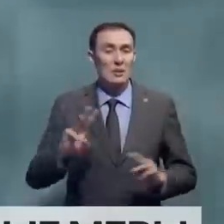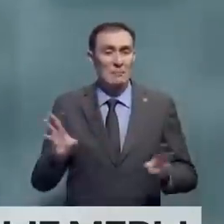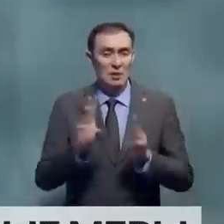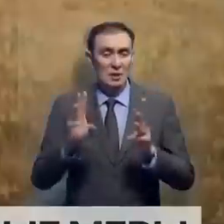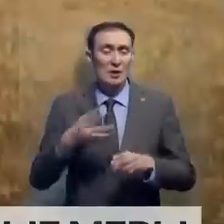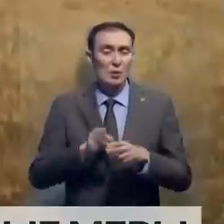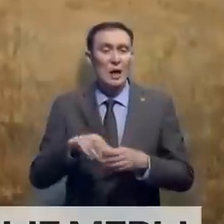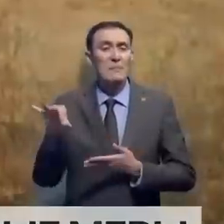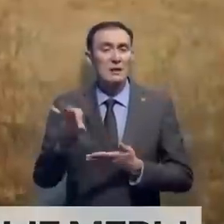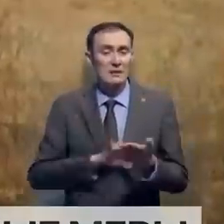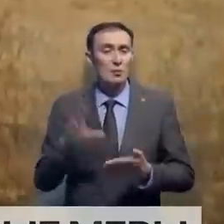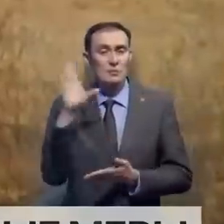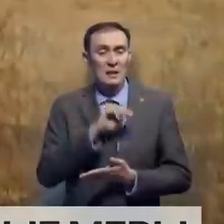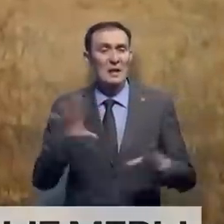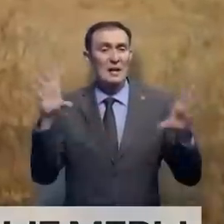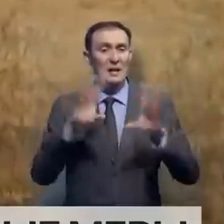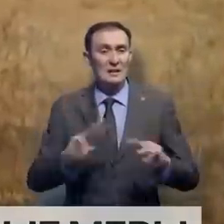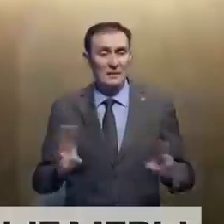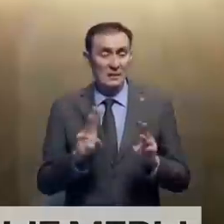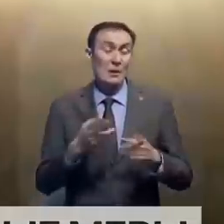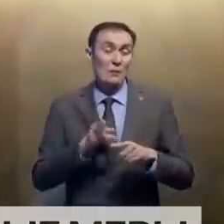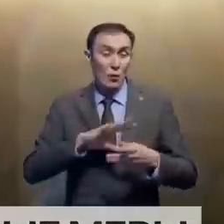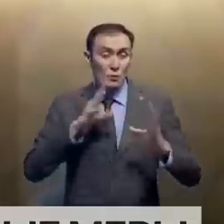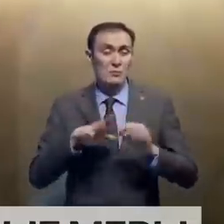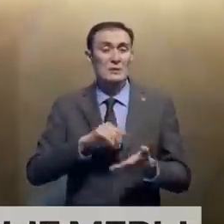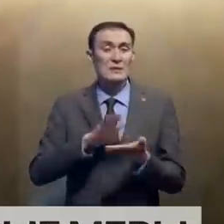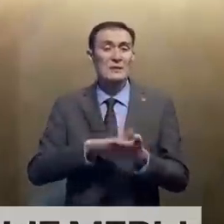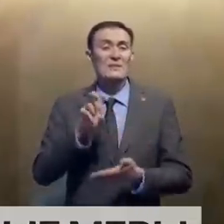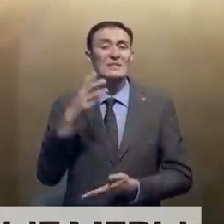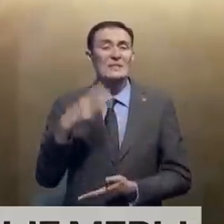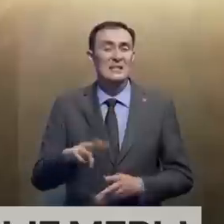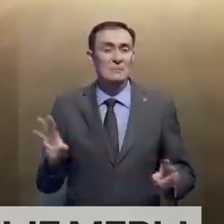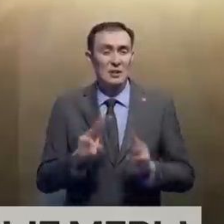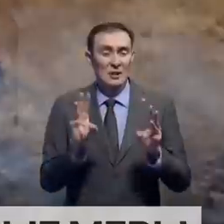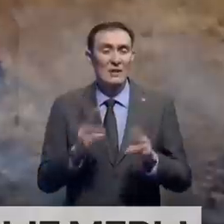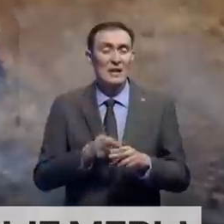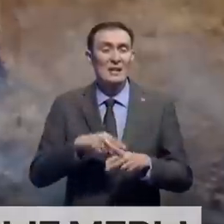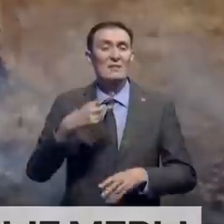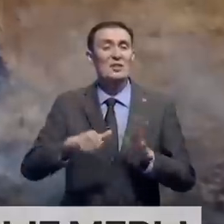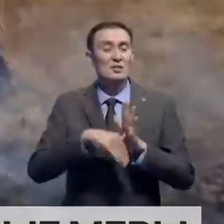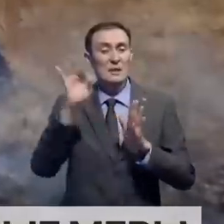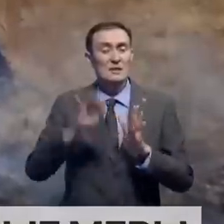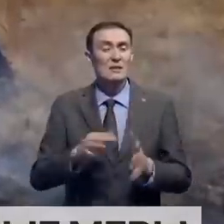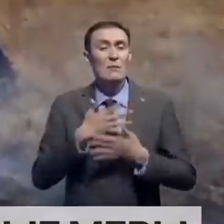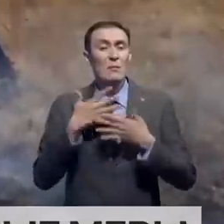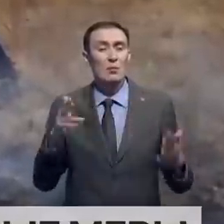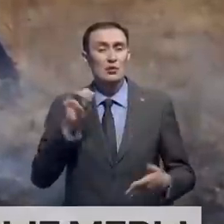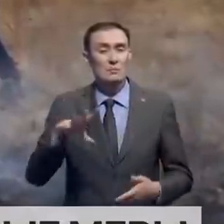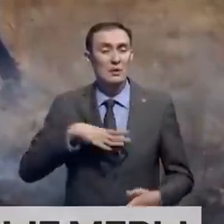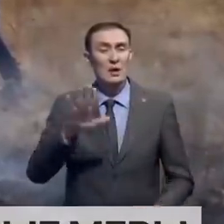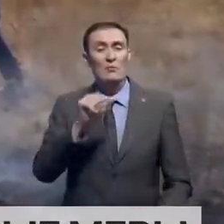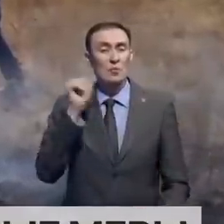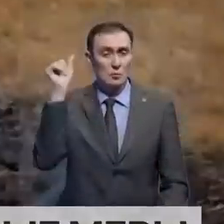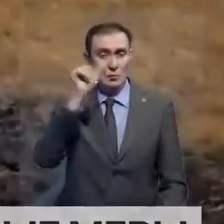пожара которые оперативно ликвидировали в целом зарегистрировано 230 Пожаров и это на 26 процентов больше